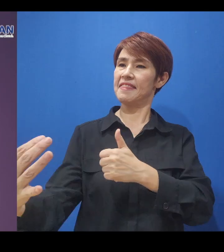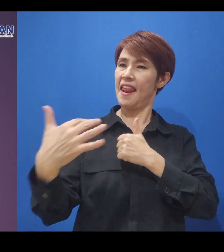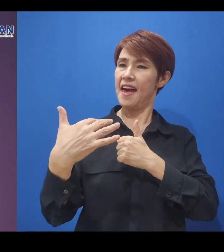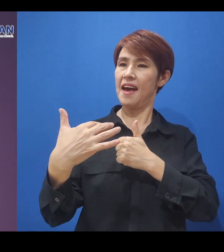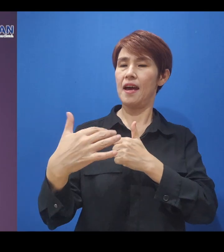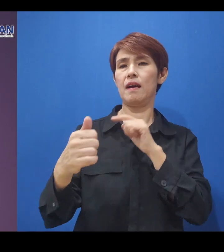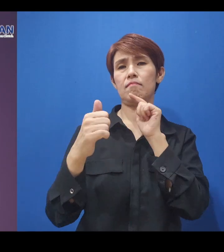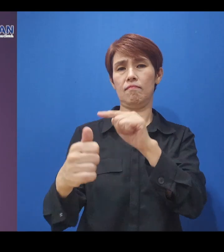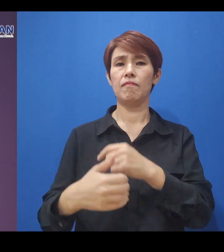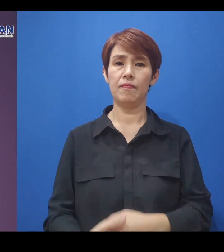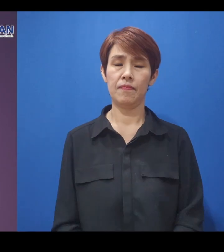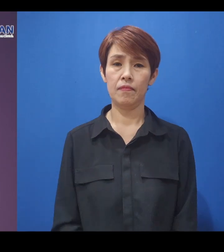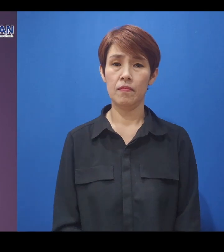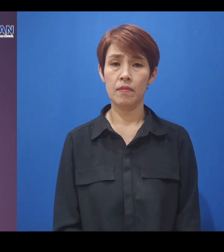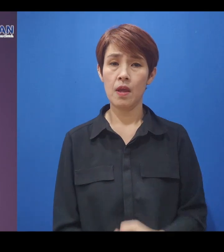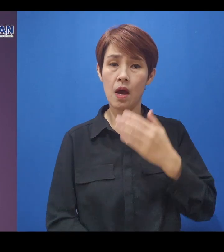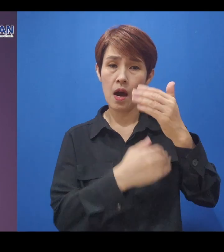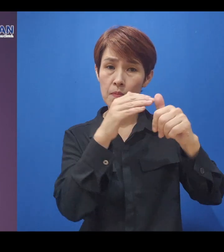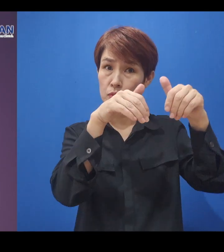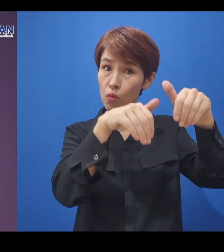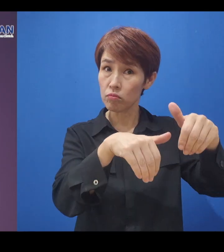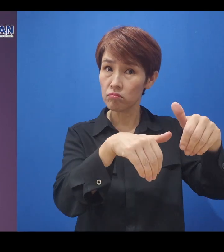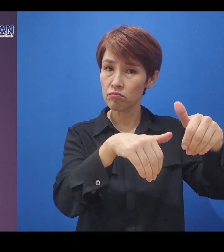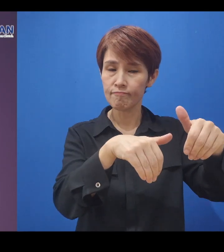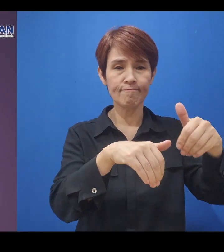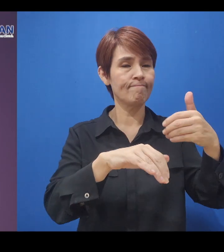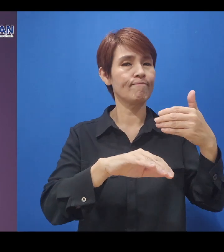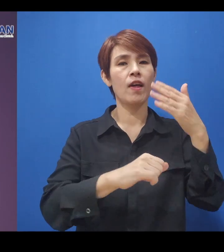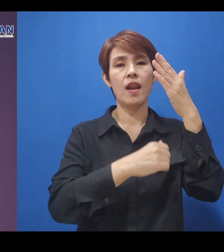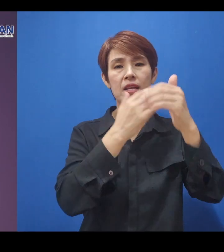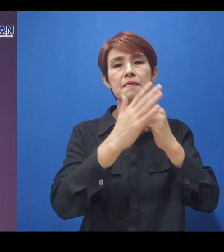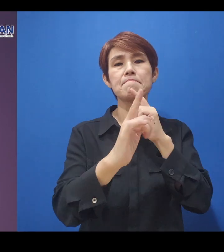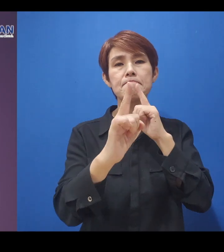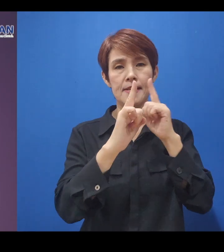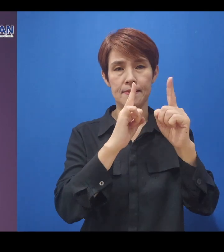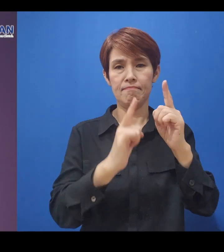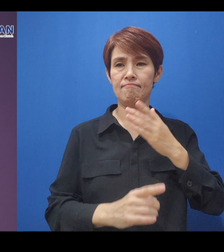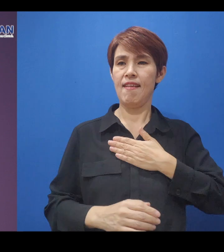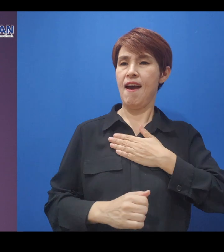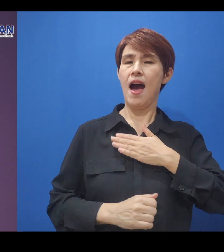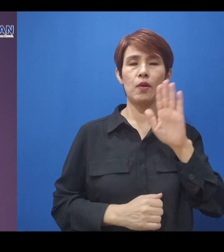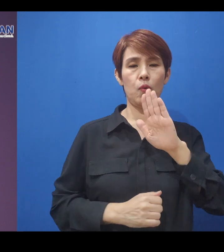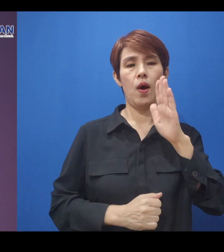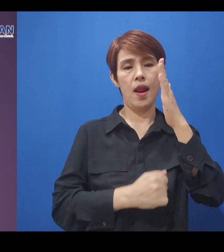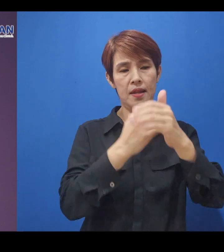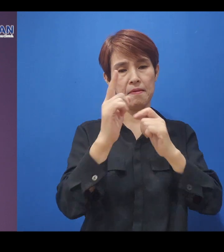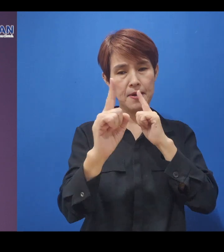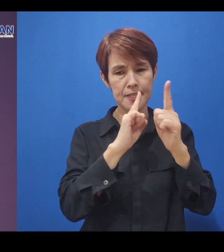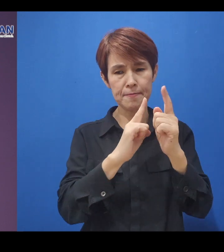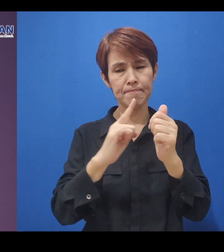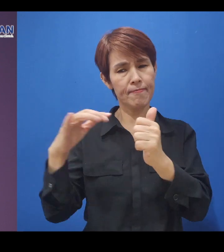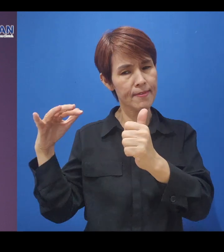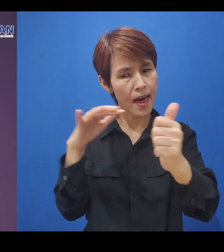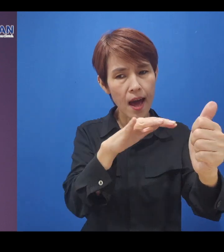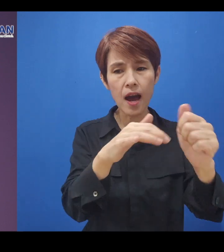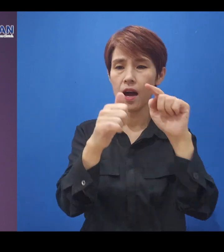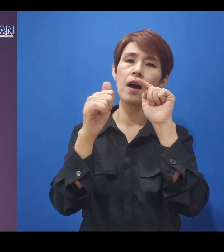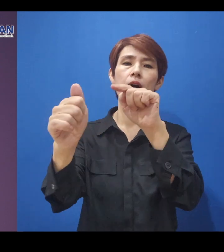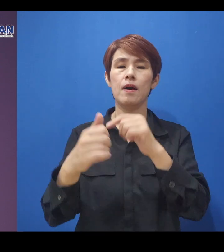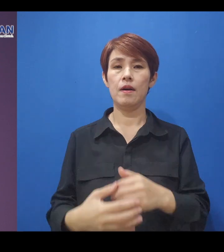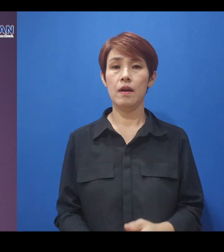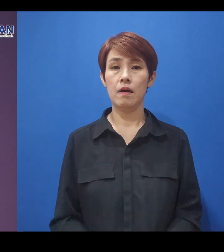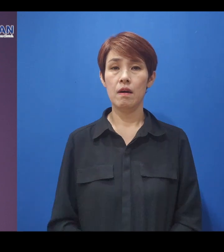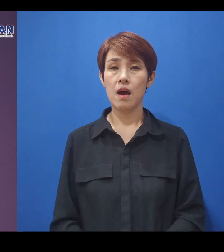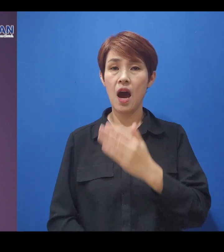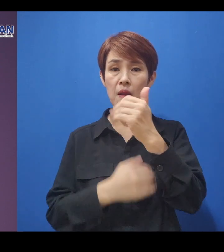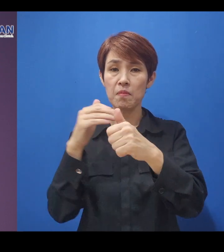만듭니다. 그러나 하나님의 종은 하나님의 말씀을 따르게 만들죠. 하나님의 종이 아닌